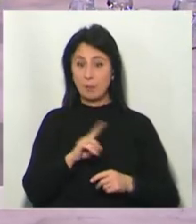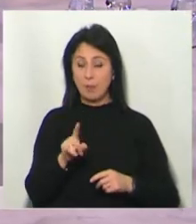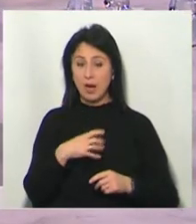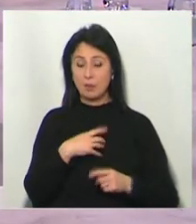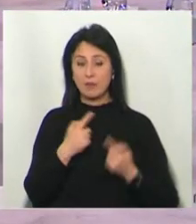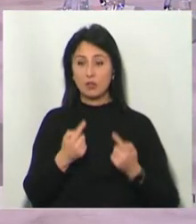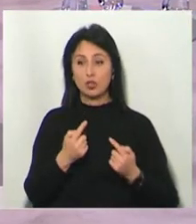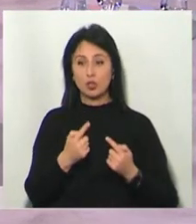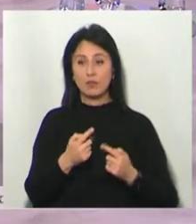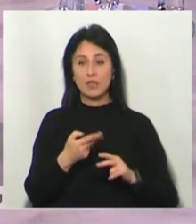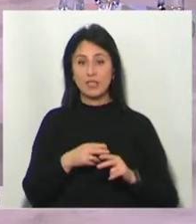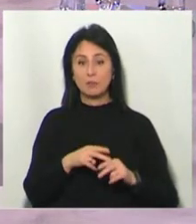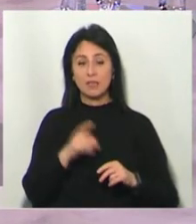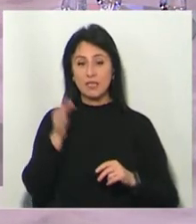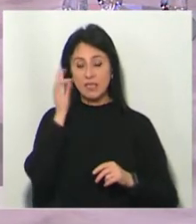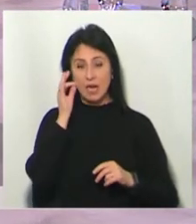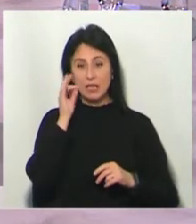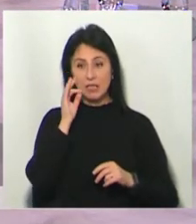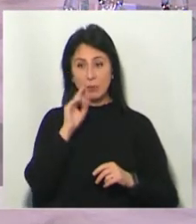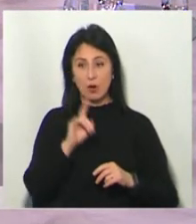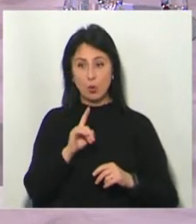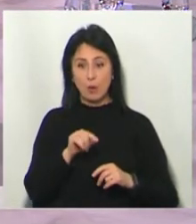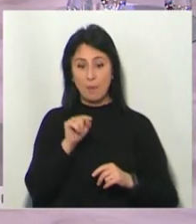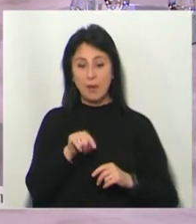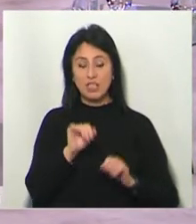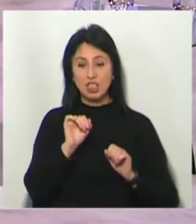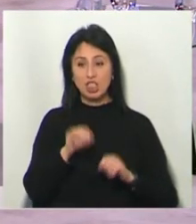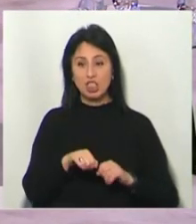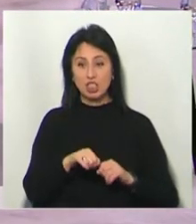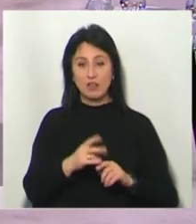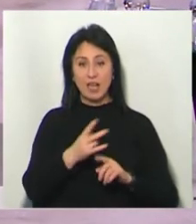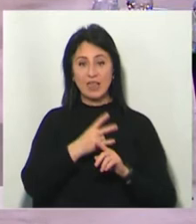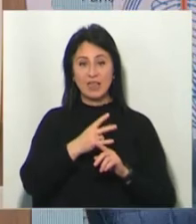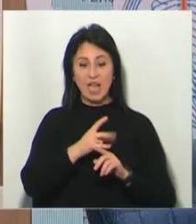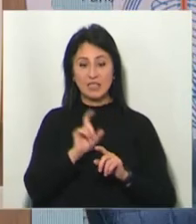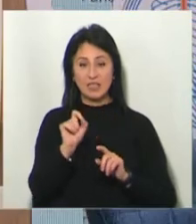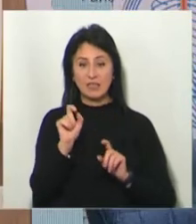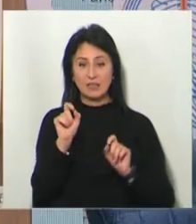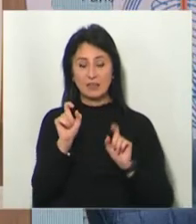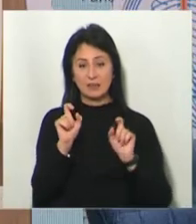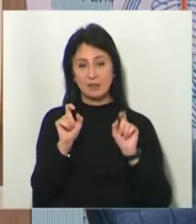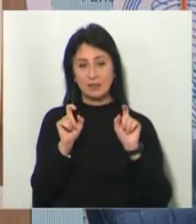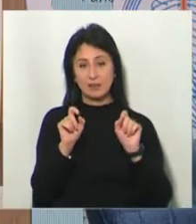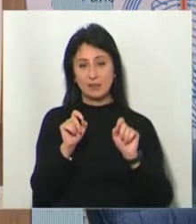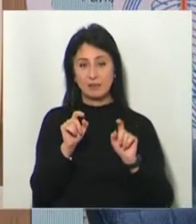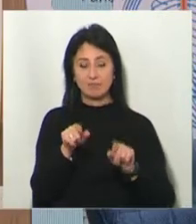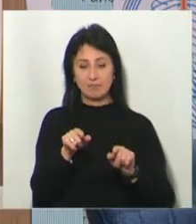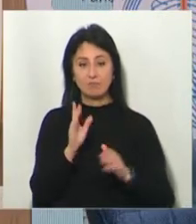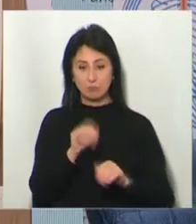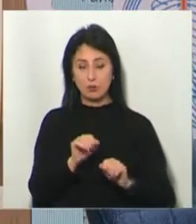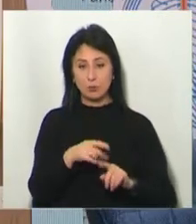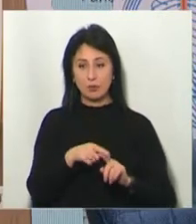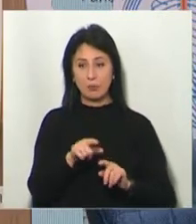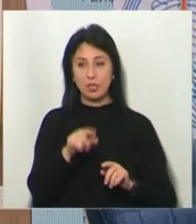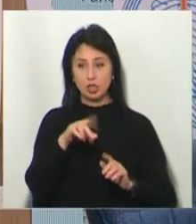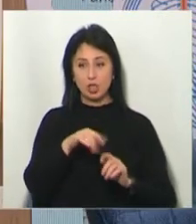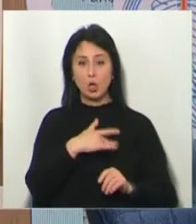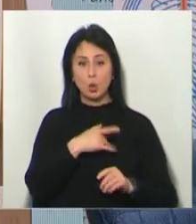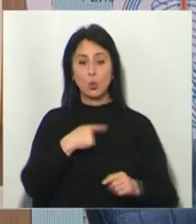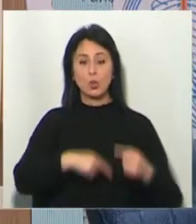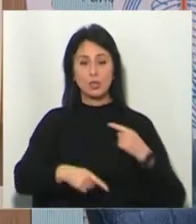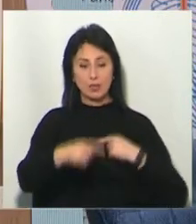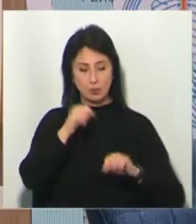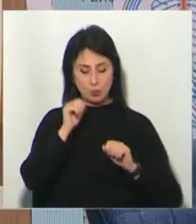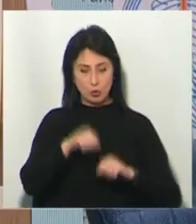Მაგრამ მნიშვნელოვანია იმის გახსენება, რომ მას შეუძლია დააზიანოს სხვადასხვა სისტემა და ჩვენ ამაზე ხშირად გვისაუბრია, მათ შორის გულის